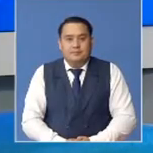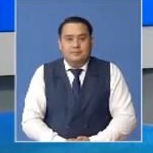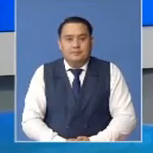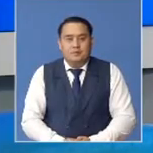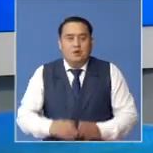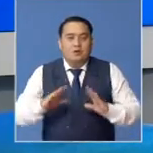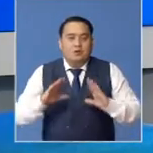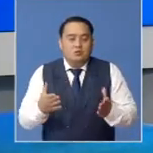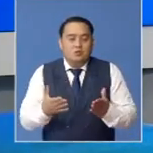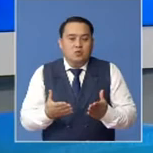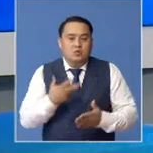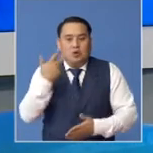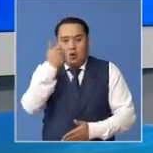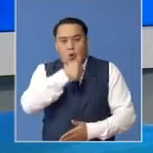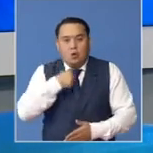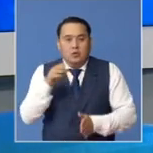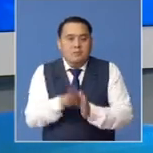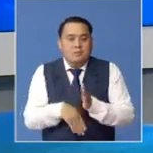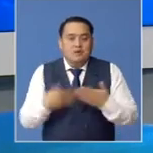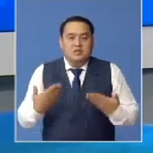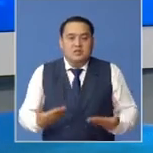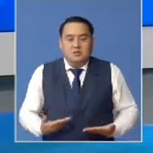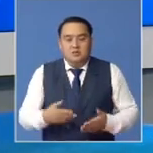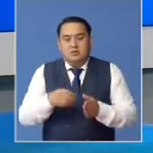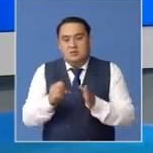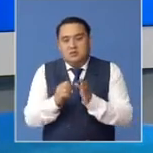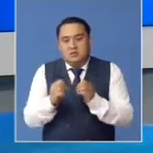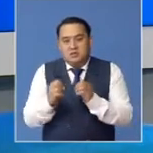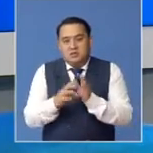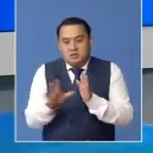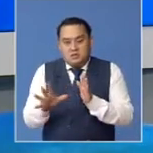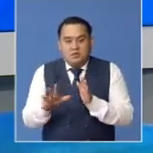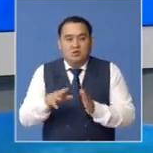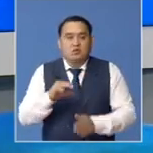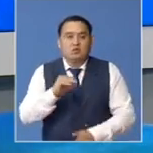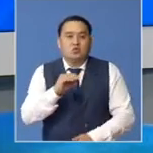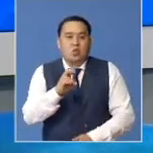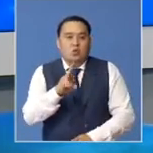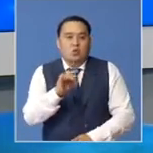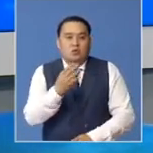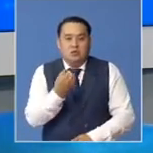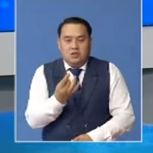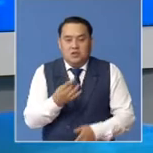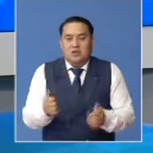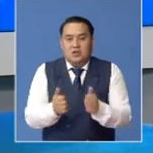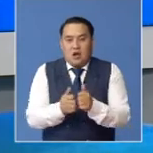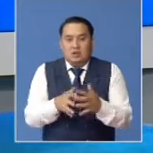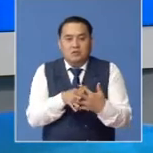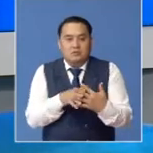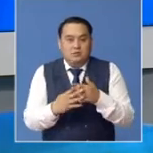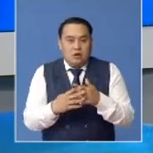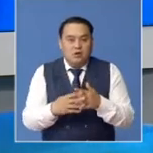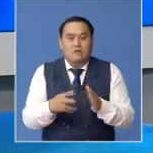Резонансный случай. Почти 3 года без света прожили сразу несколько семей в селе Шонже Уйгурского района. Рядом с населенным пунктом